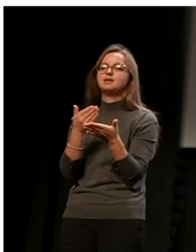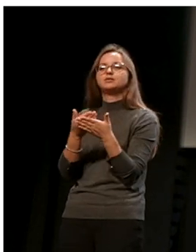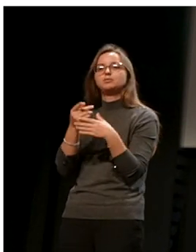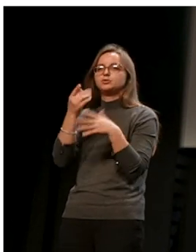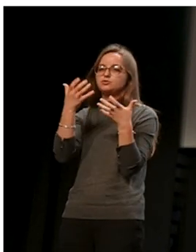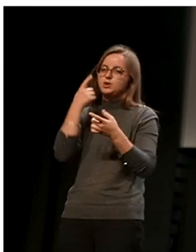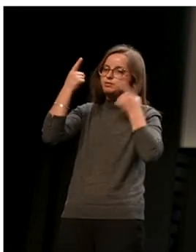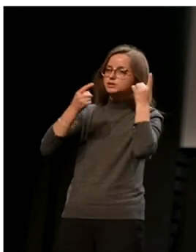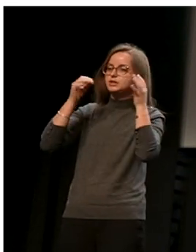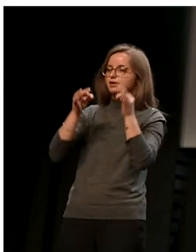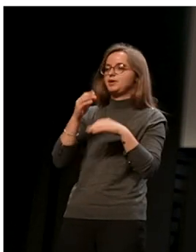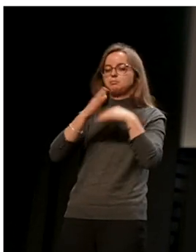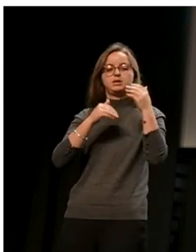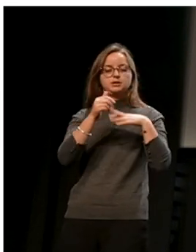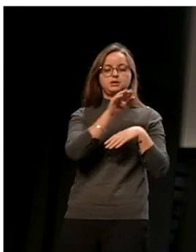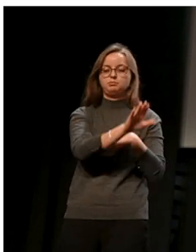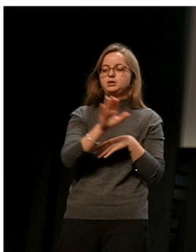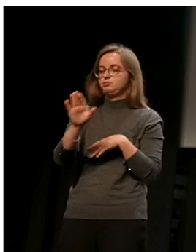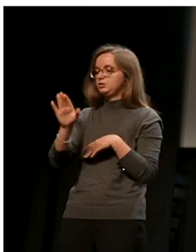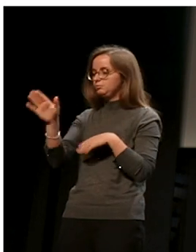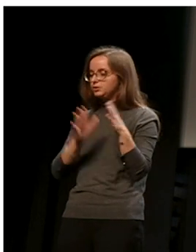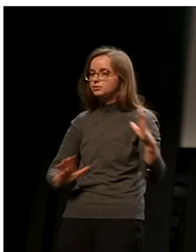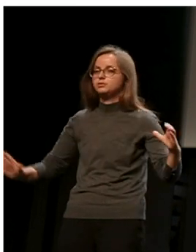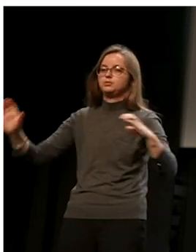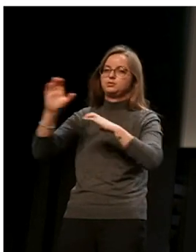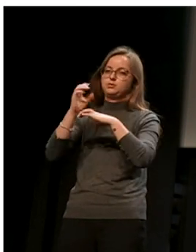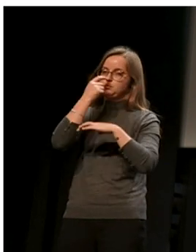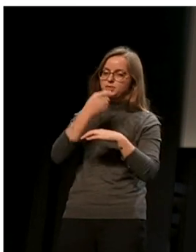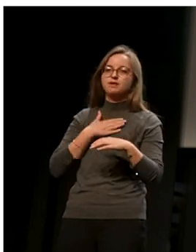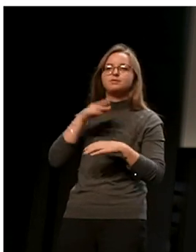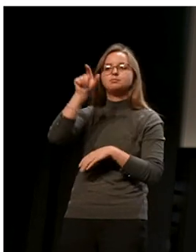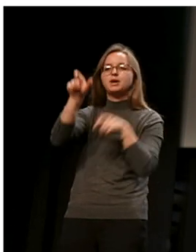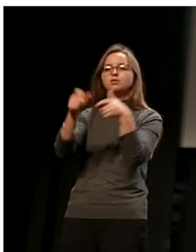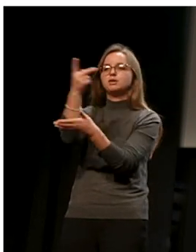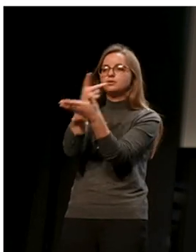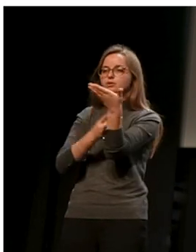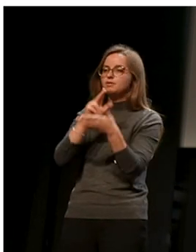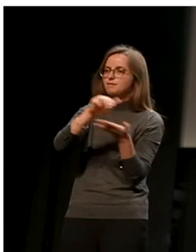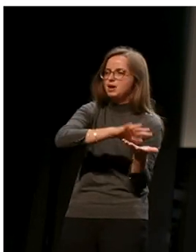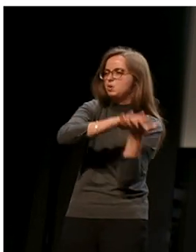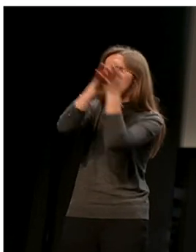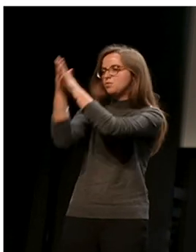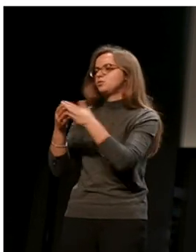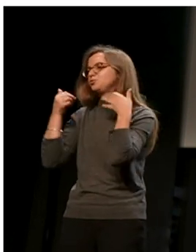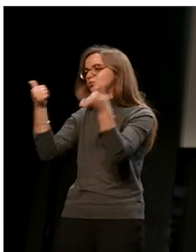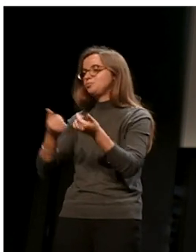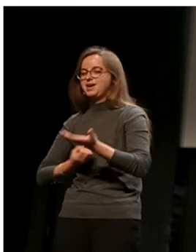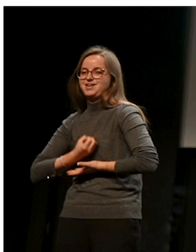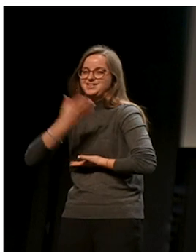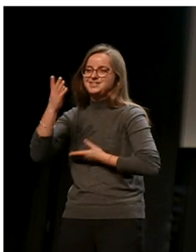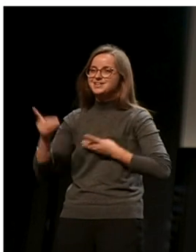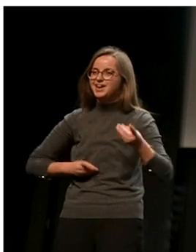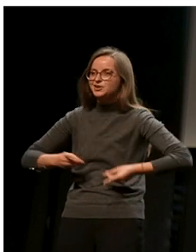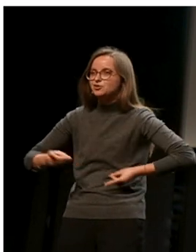métiers où, en fait, je pense que les illustrateurs vont devenir des super DA, des super graphistes, et que c'est là, il y aura une vraie valeur ajoutée,